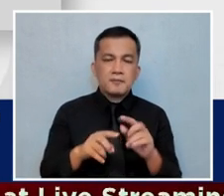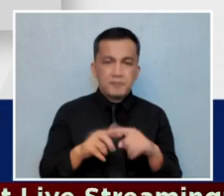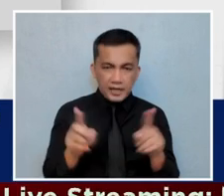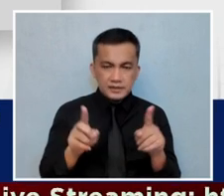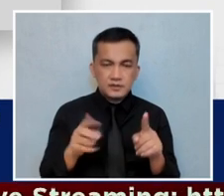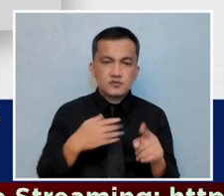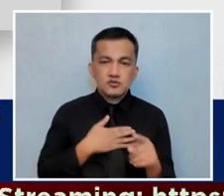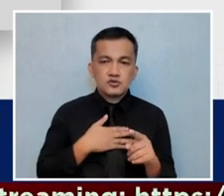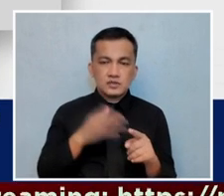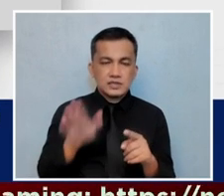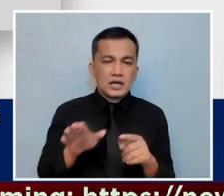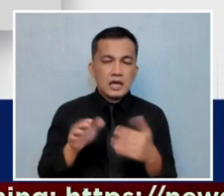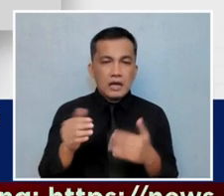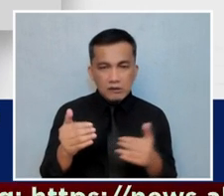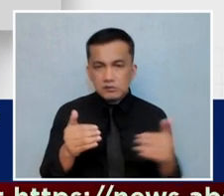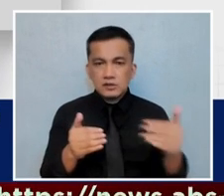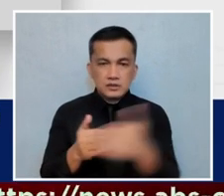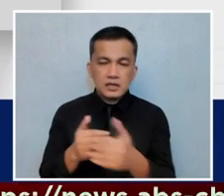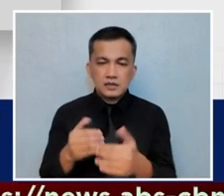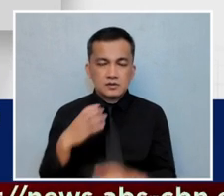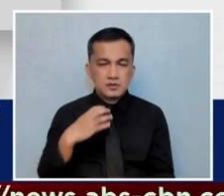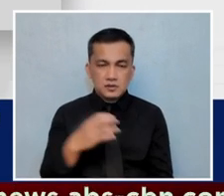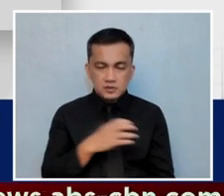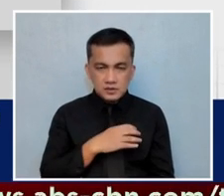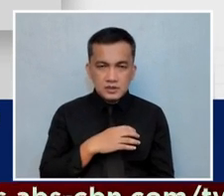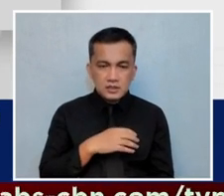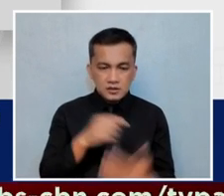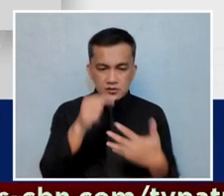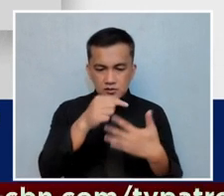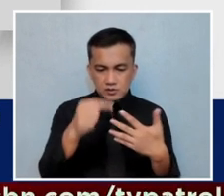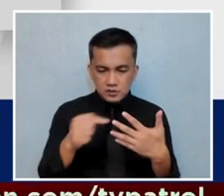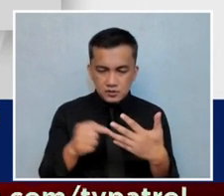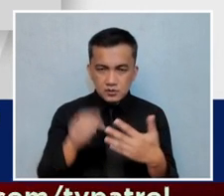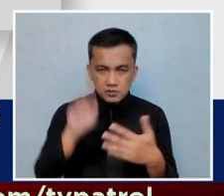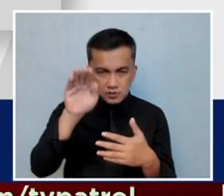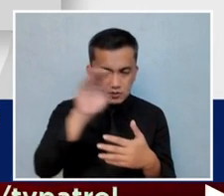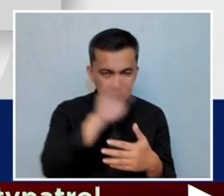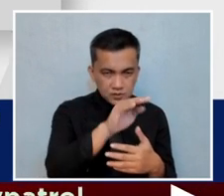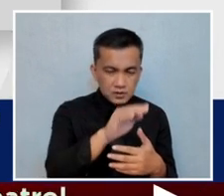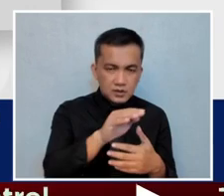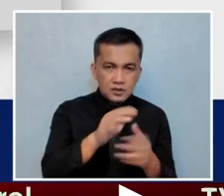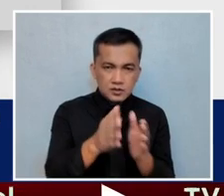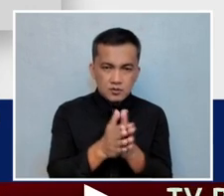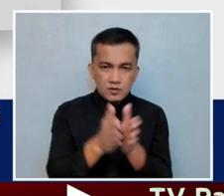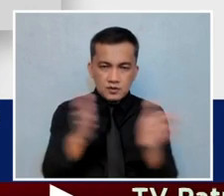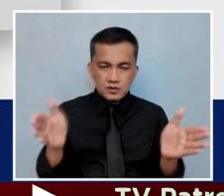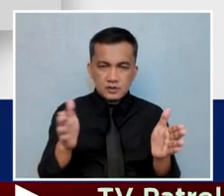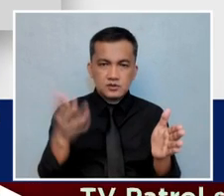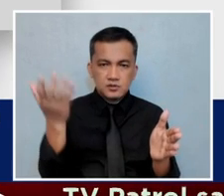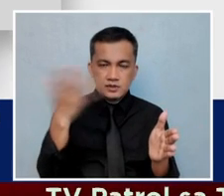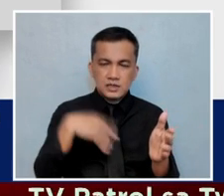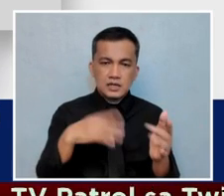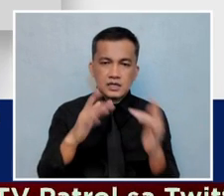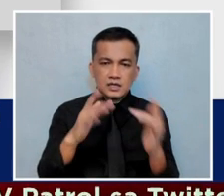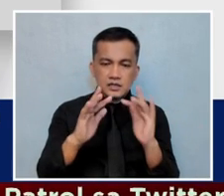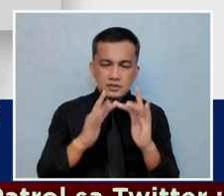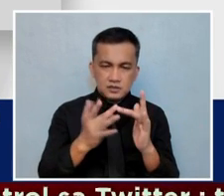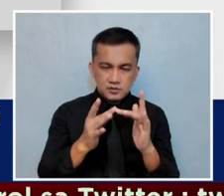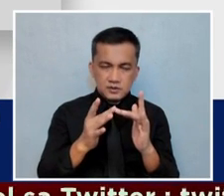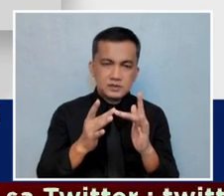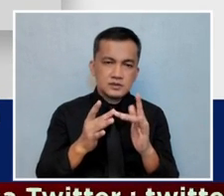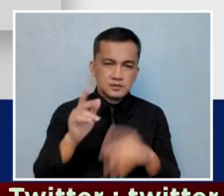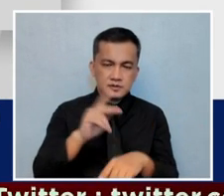nilang unahin ng mga mambabatas ang ilang panukala para lumawak at gumanda ang internet connectivity ng bansa kasama